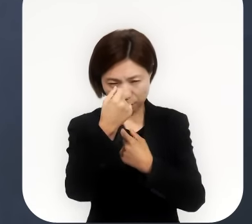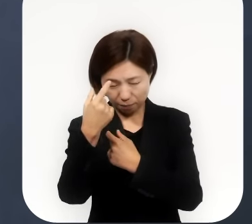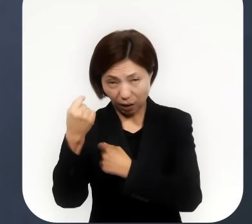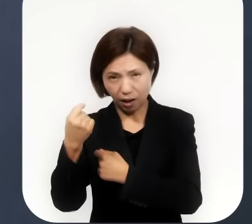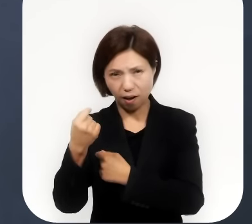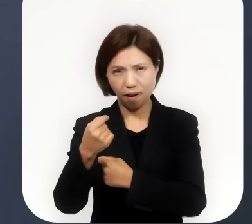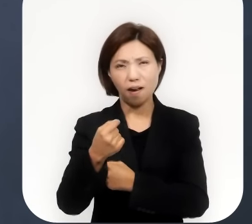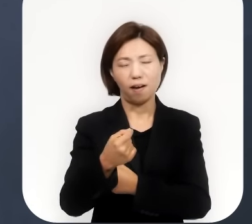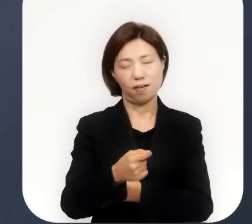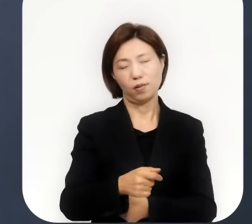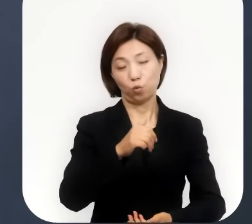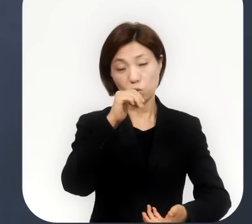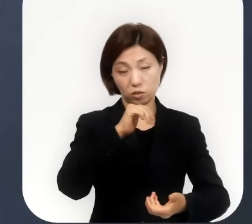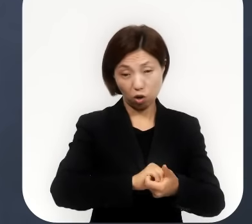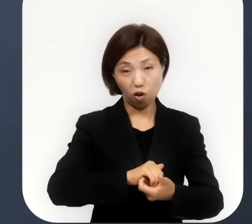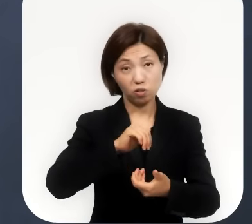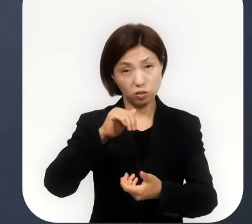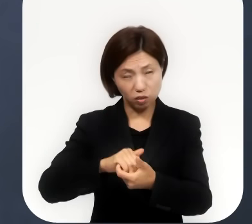하고